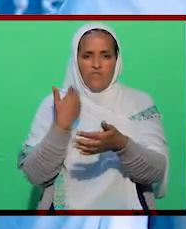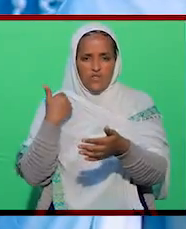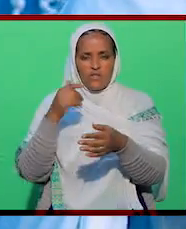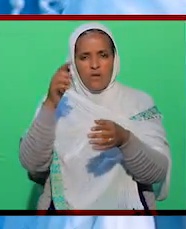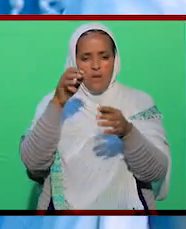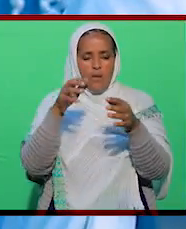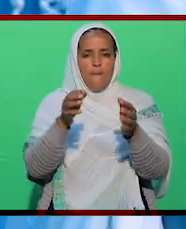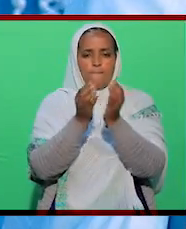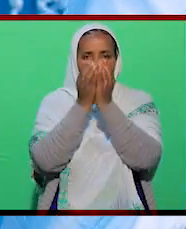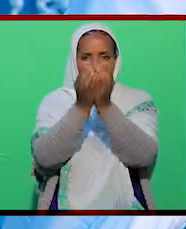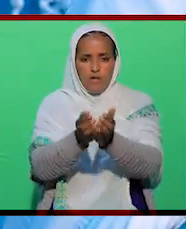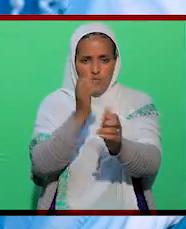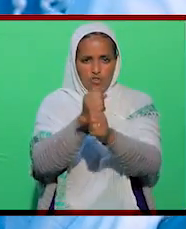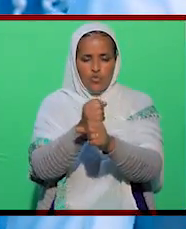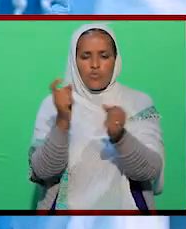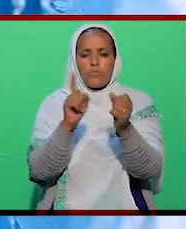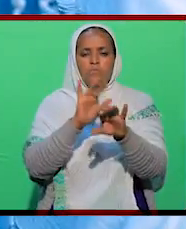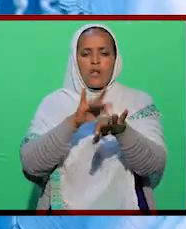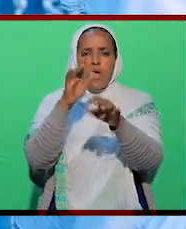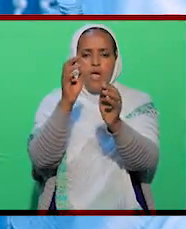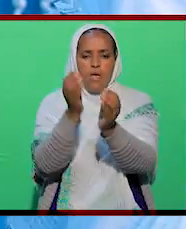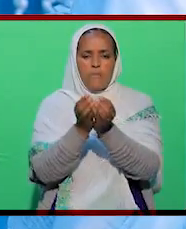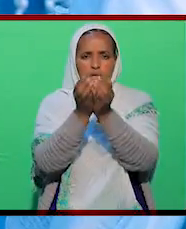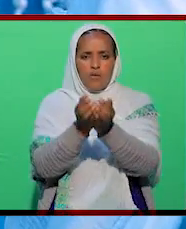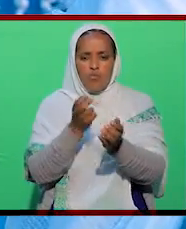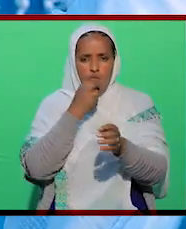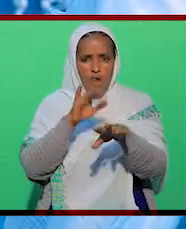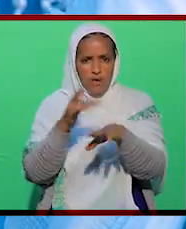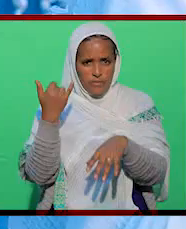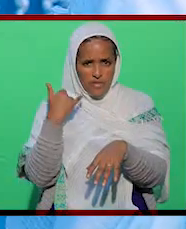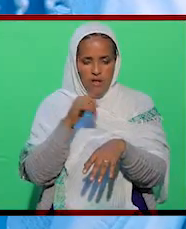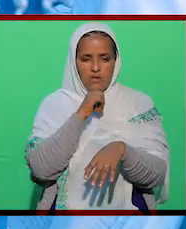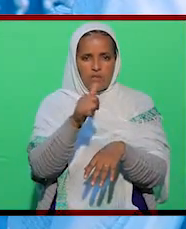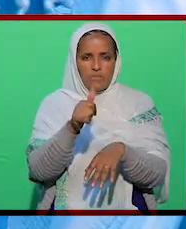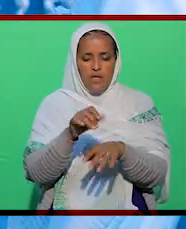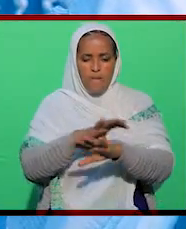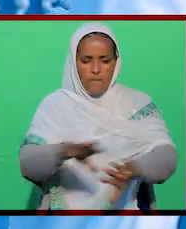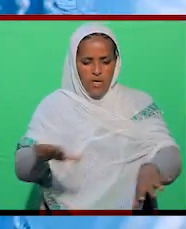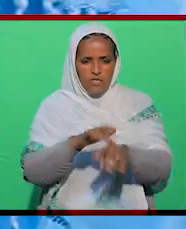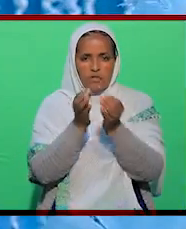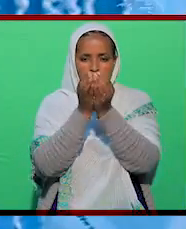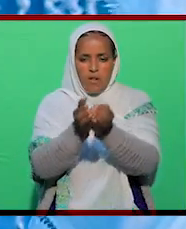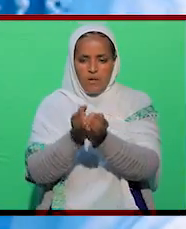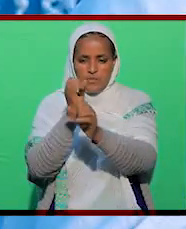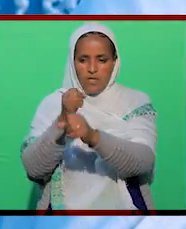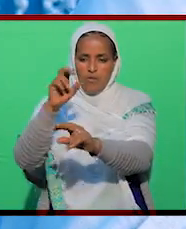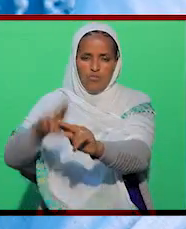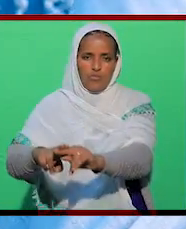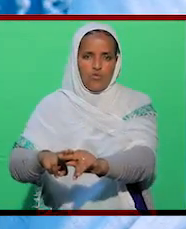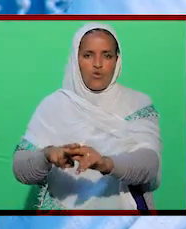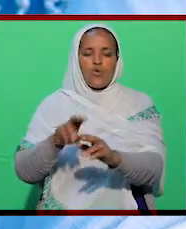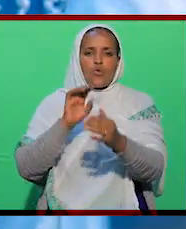ሐ ከመጣቱ በፊት ኖህ መርከቡን የሰራው እና መርከቡ ምን ላይ ነው የነበረው ውሃ ላይ ነበር አይደል የብስ መሬት ላይ ነው